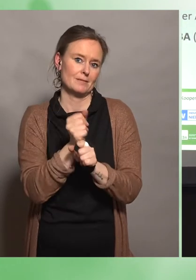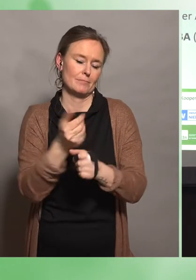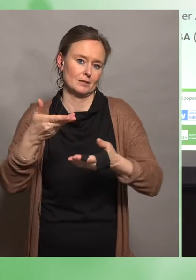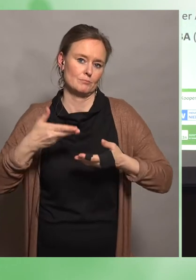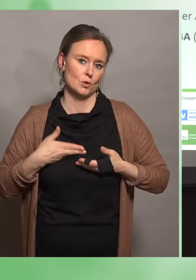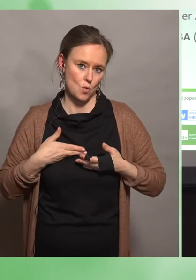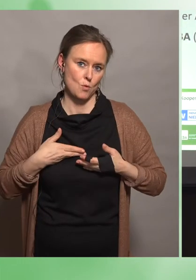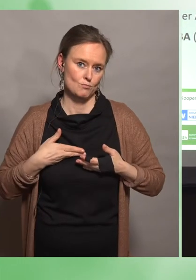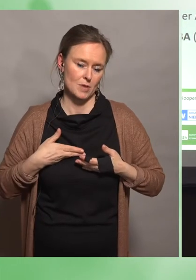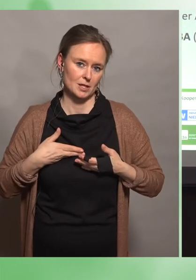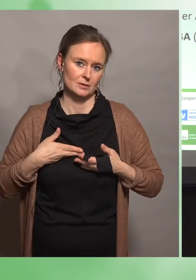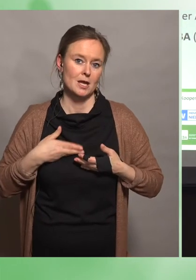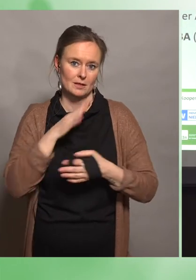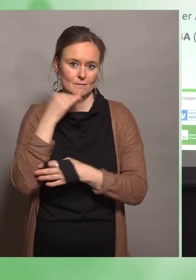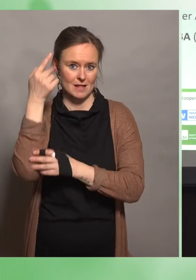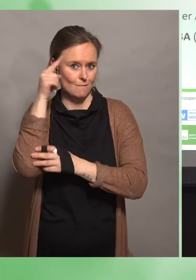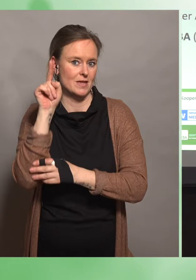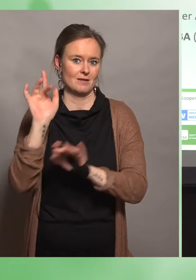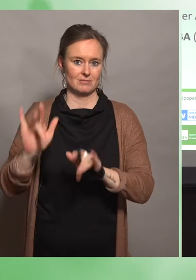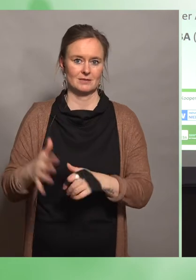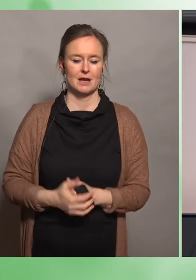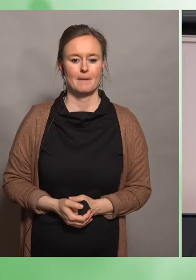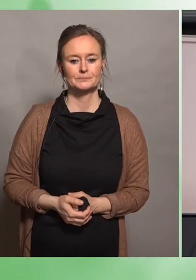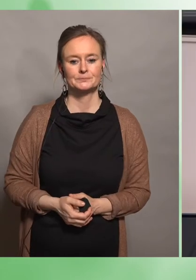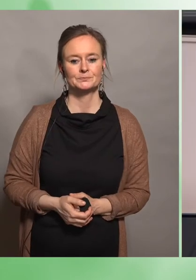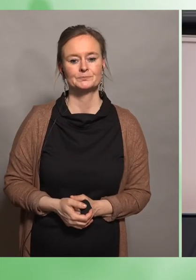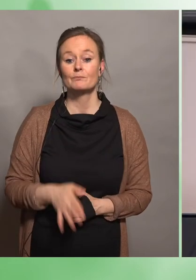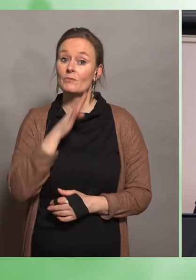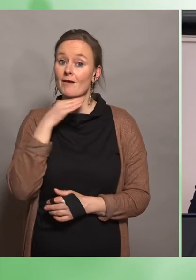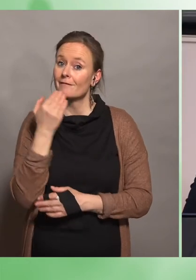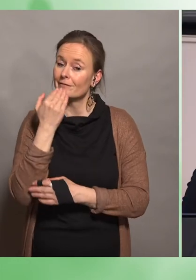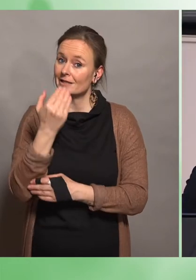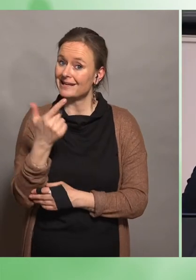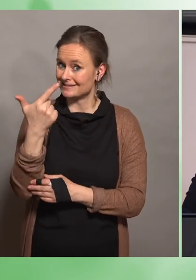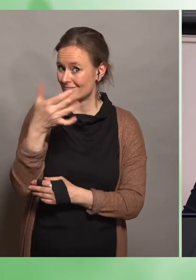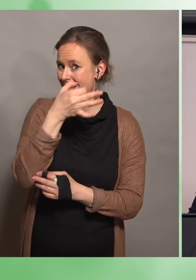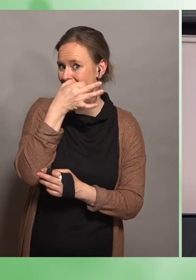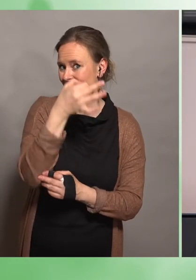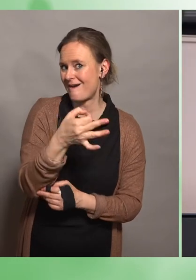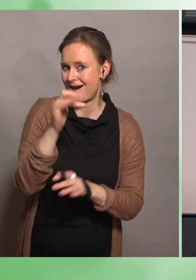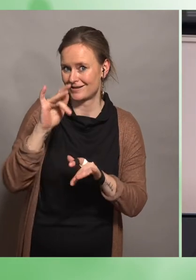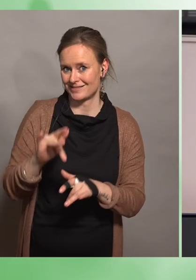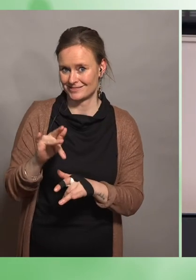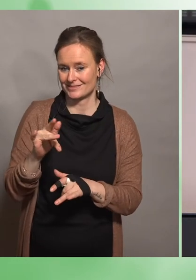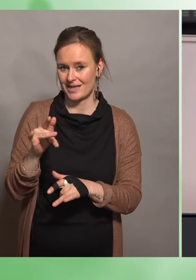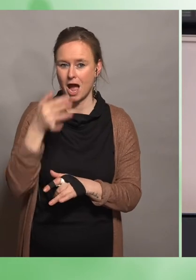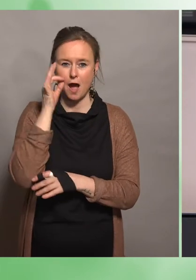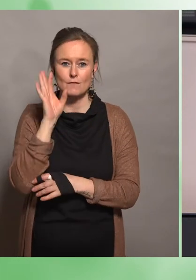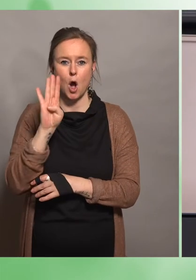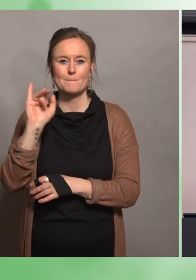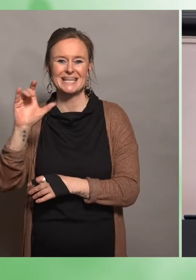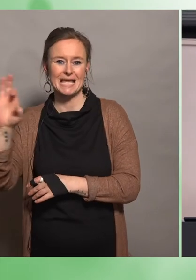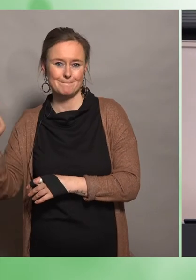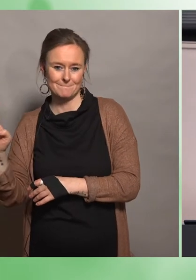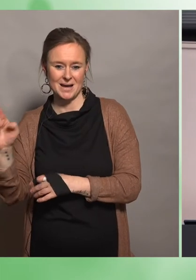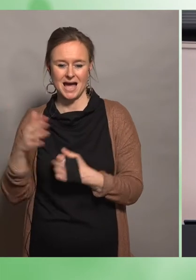haben, zu finden. Vielen Dank. Ich hätte jetzt noch zwei Fragen da reinbekommen an Sie, Frau Biedermann. Wie recruiten